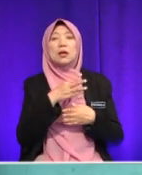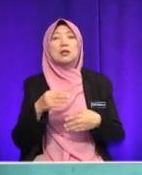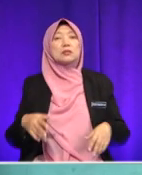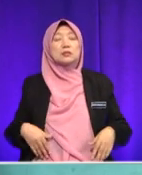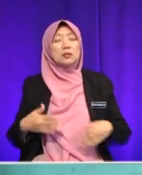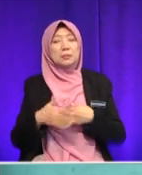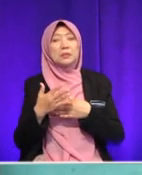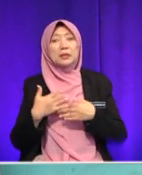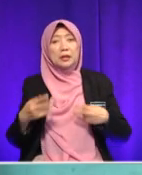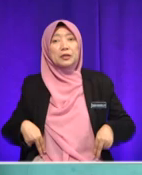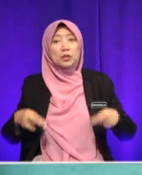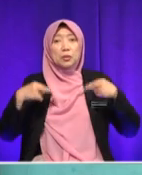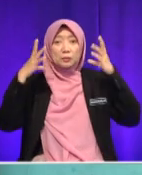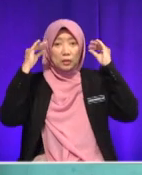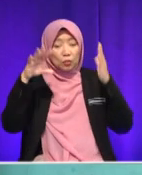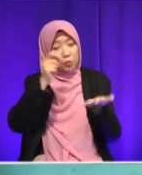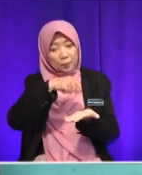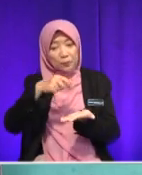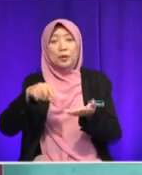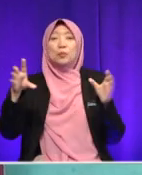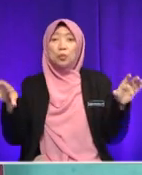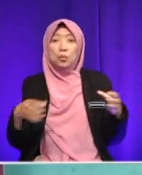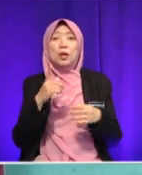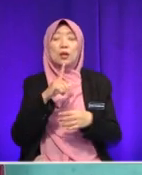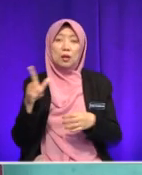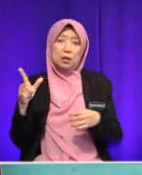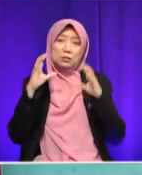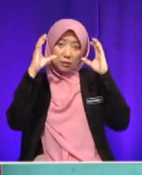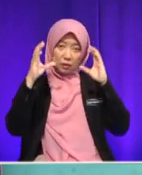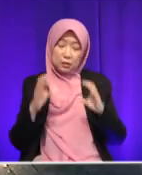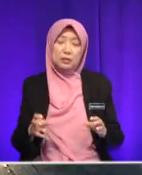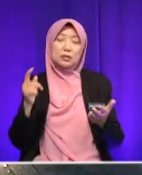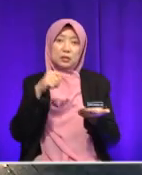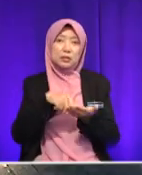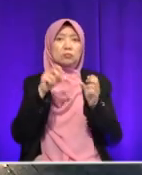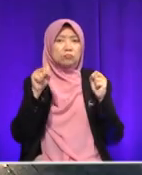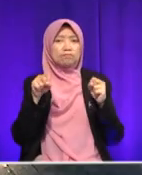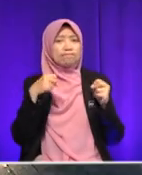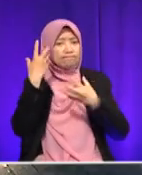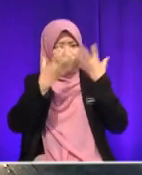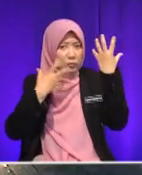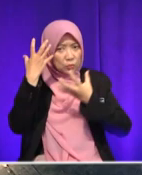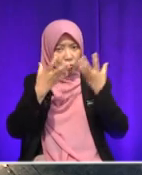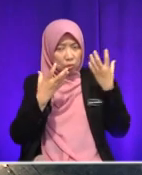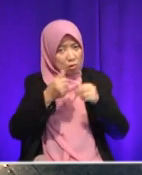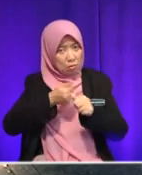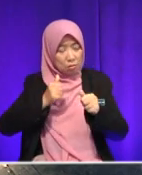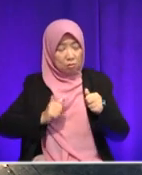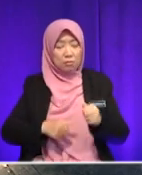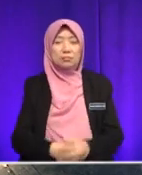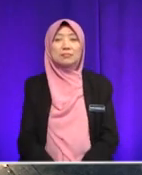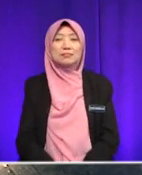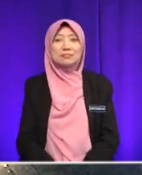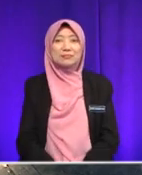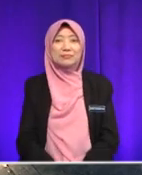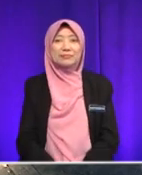sedang menyemak kertas anda, anda buatlah template yang sebegini. Boleh elakkan terkeliru juga betul, ya cikgu. Betul. Baiklah, jom baik. Cikgu kita